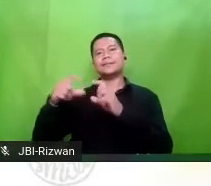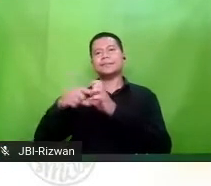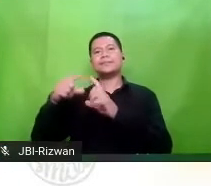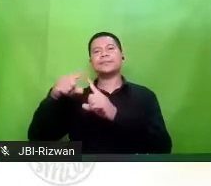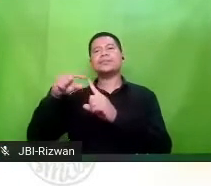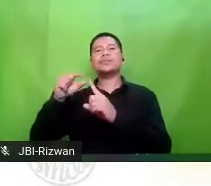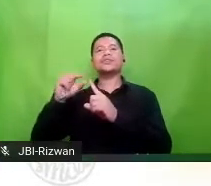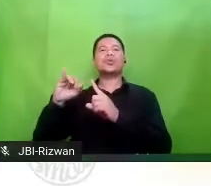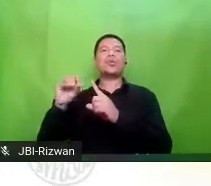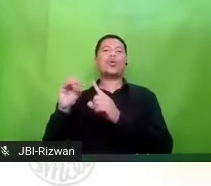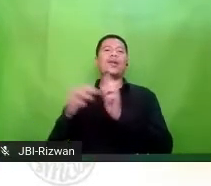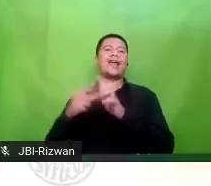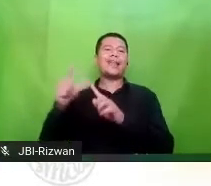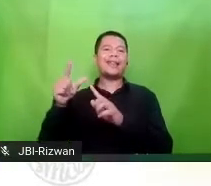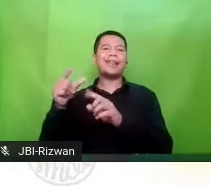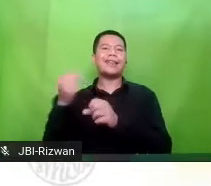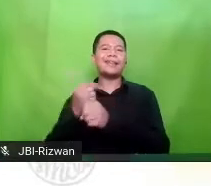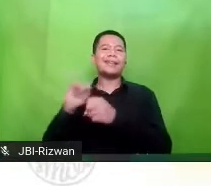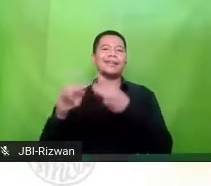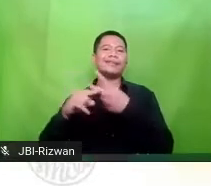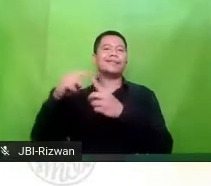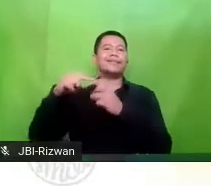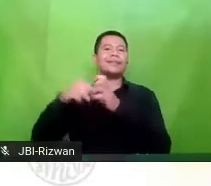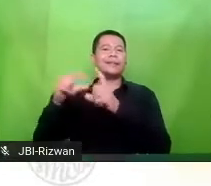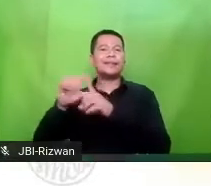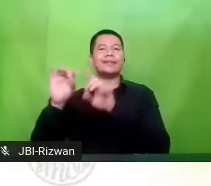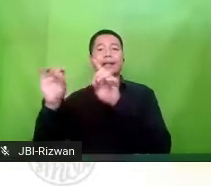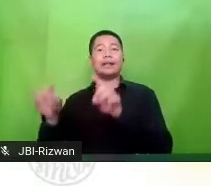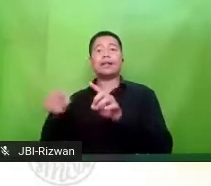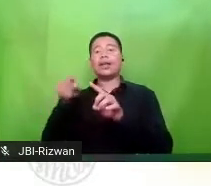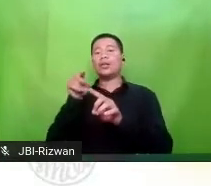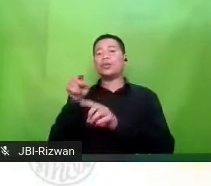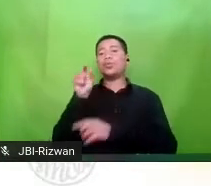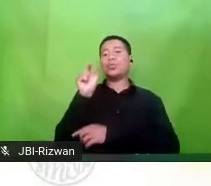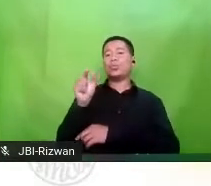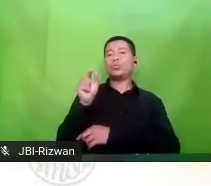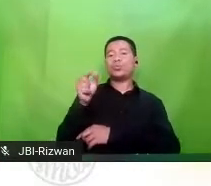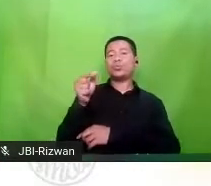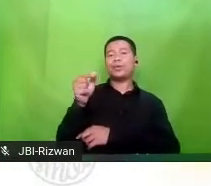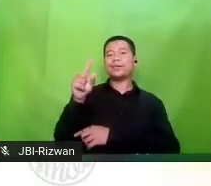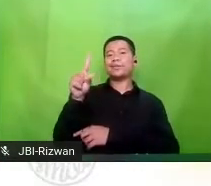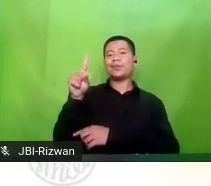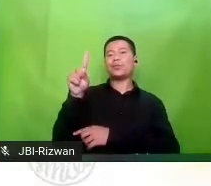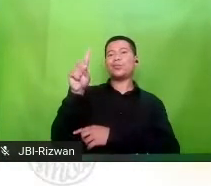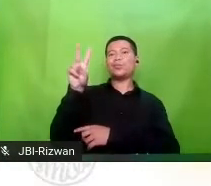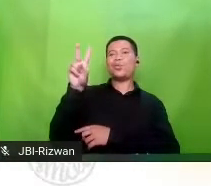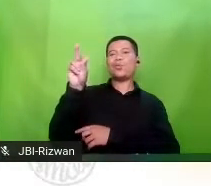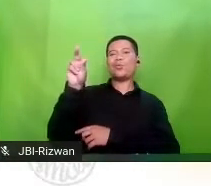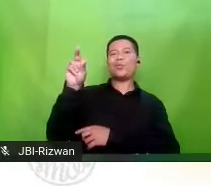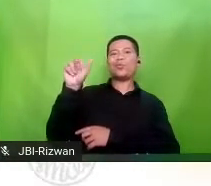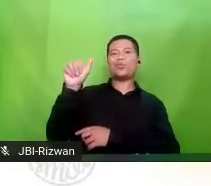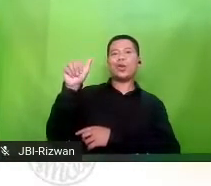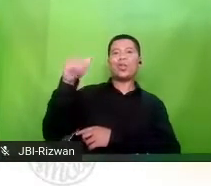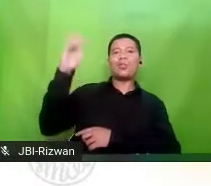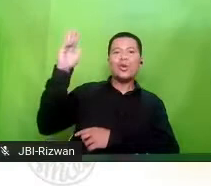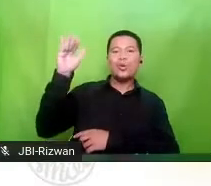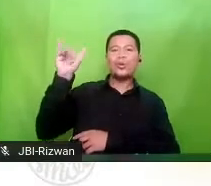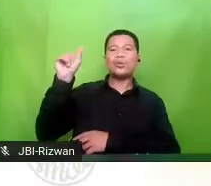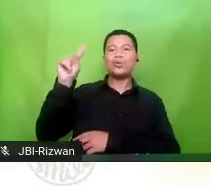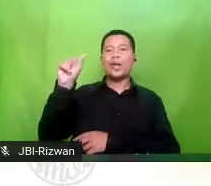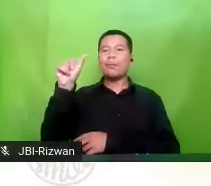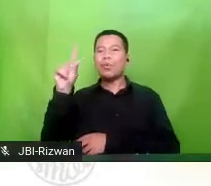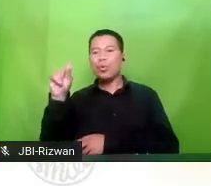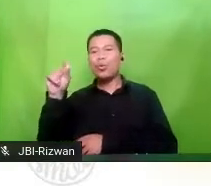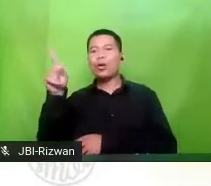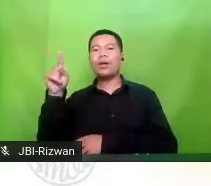110, bisa bahkan sampai lebih dari 160, karena angkanya ada yang 180.